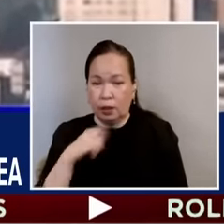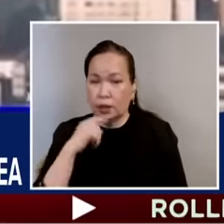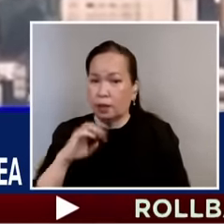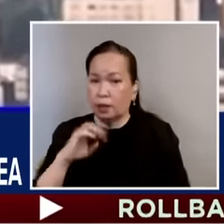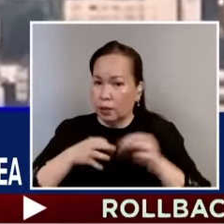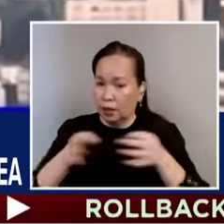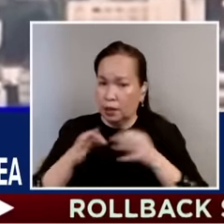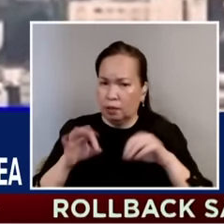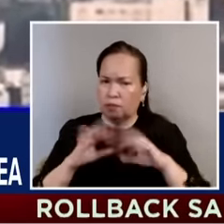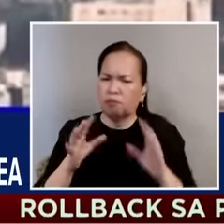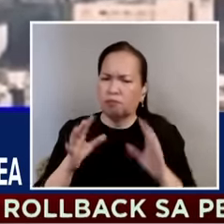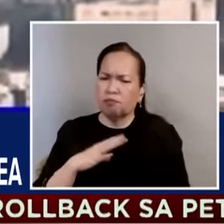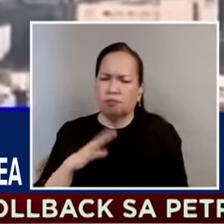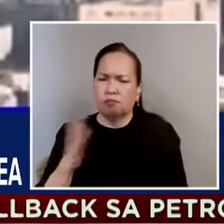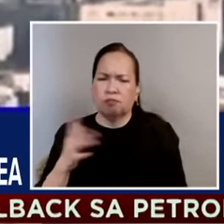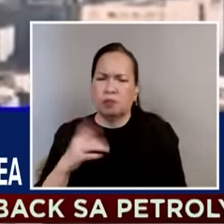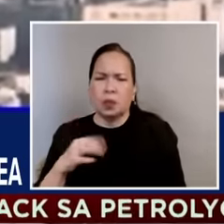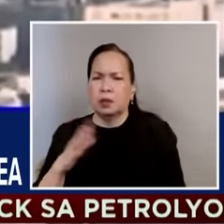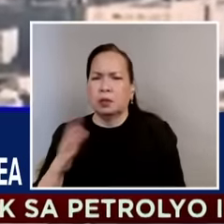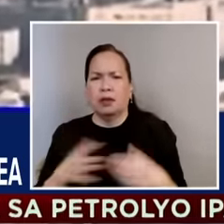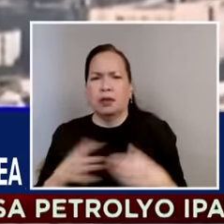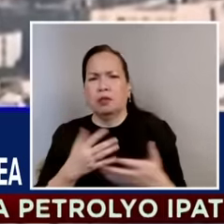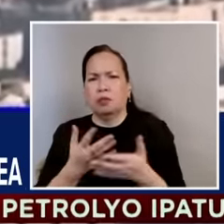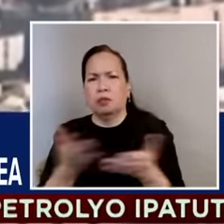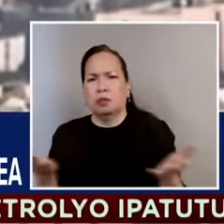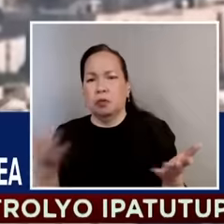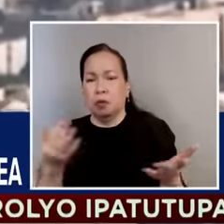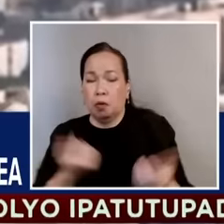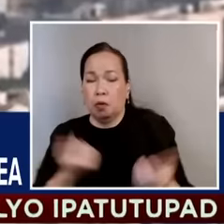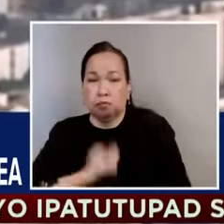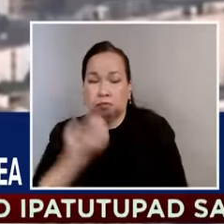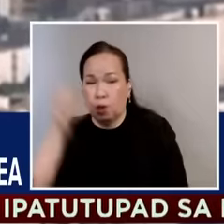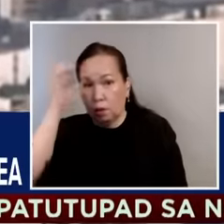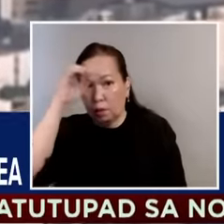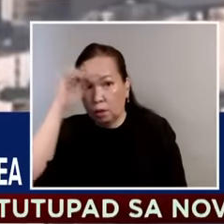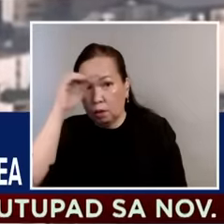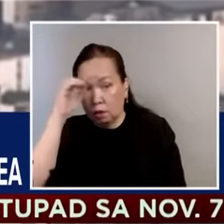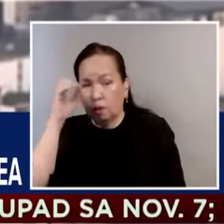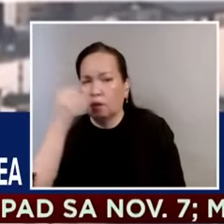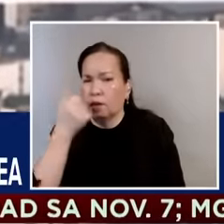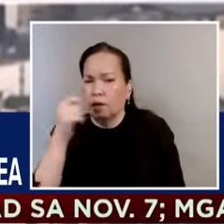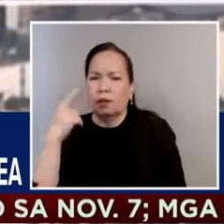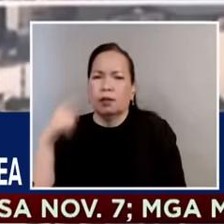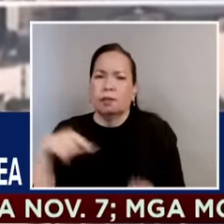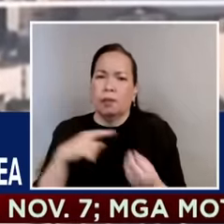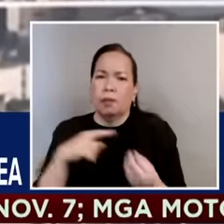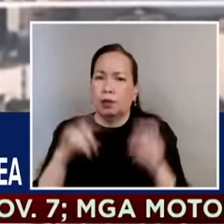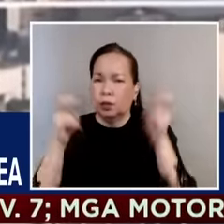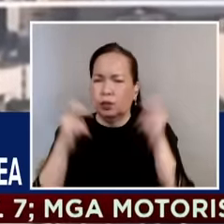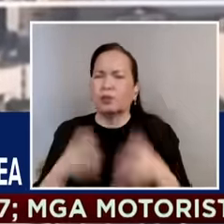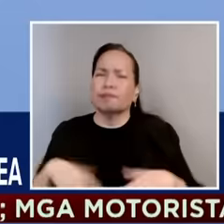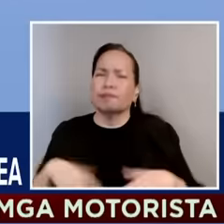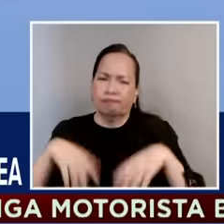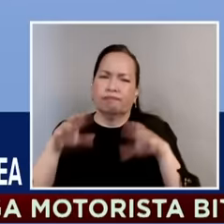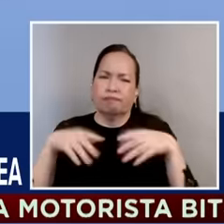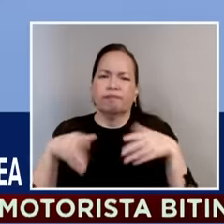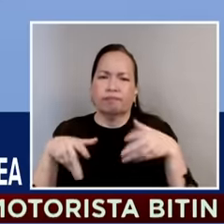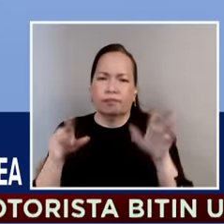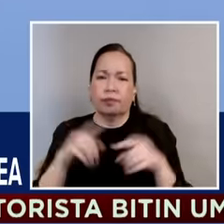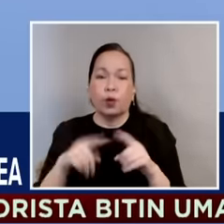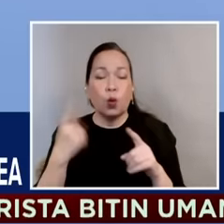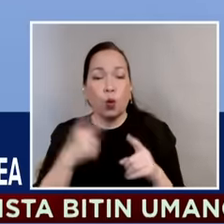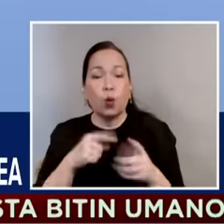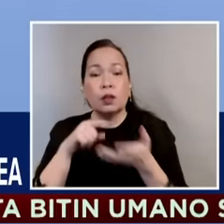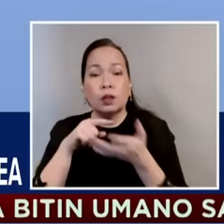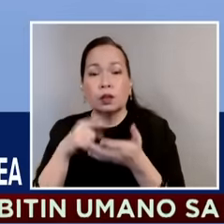pinipigilan ng NSC ang sinuman na maglabas ng kanilang mga opinyon at paniwala sa issue. Ang ginagawa lamang umano